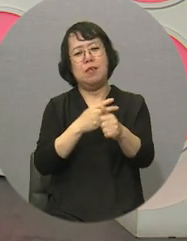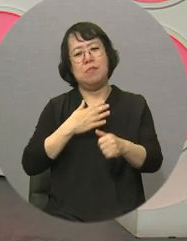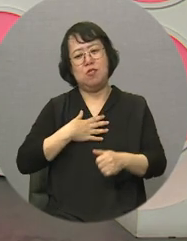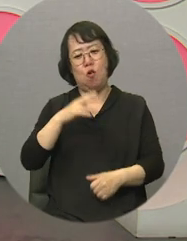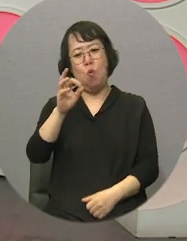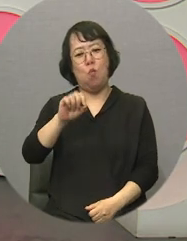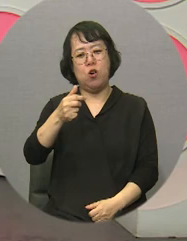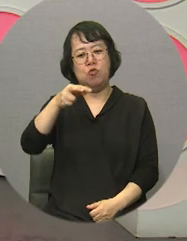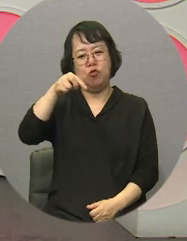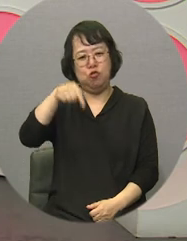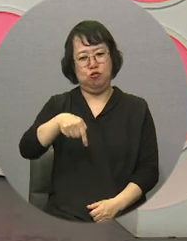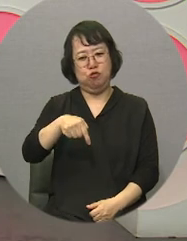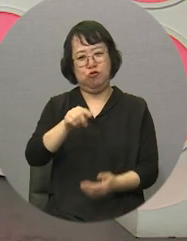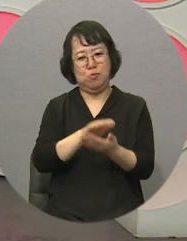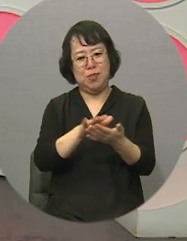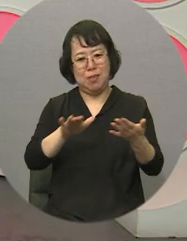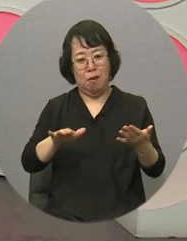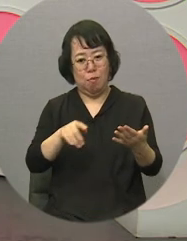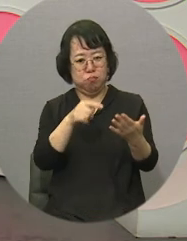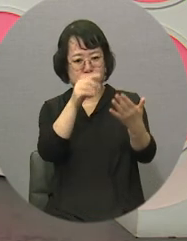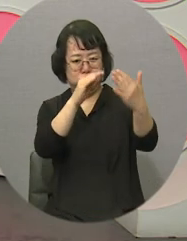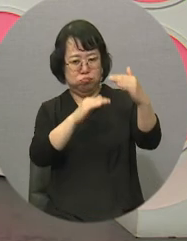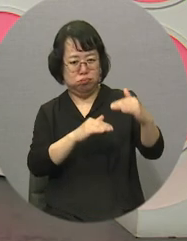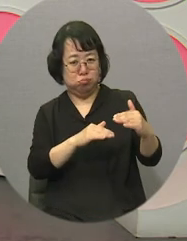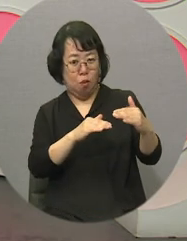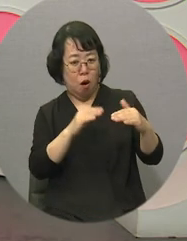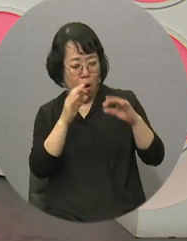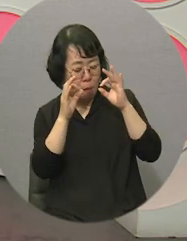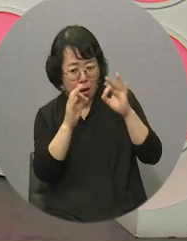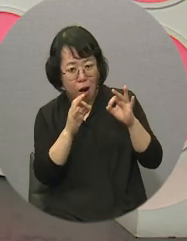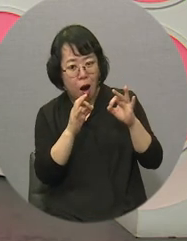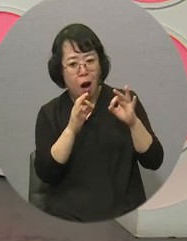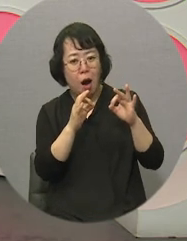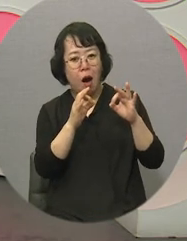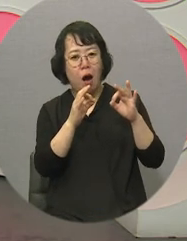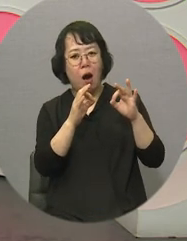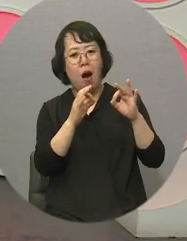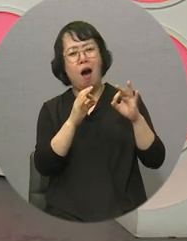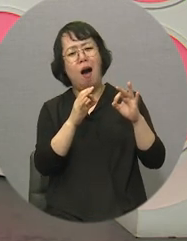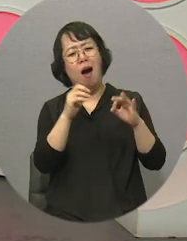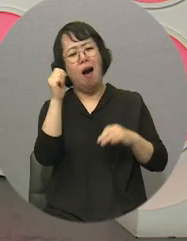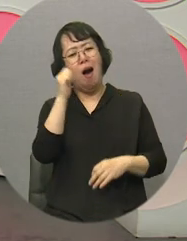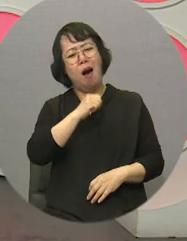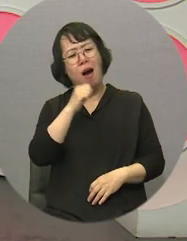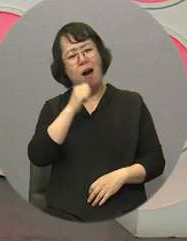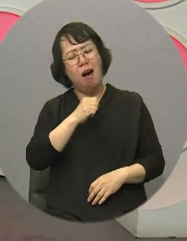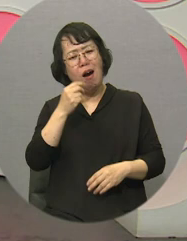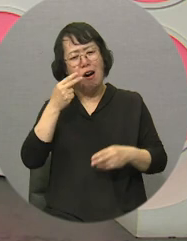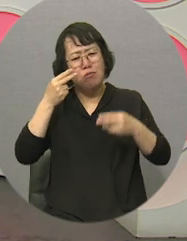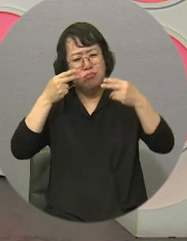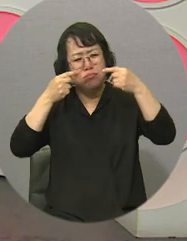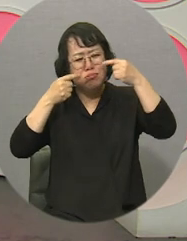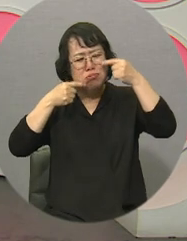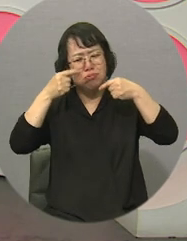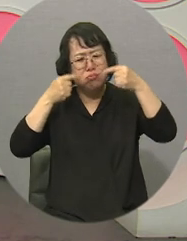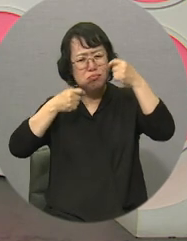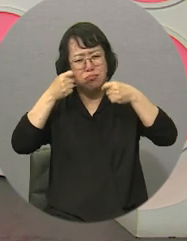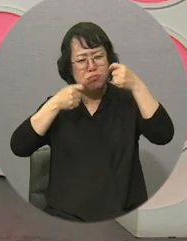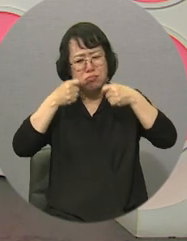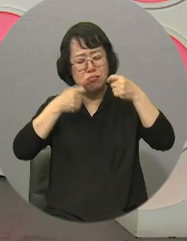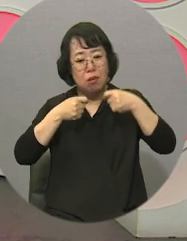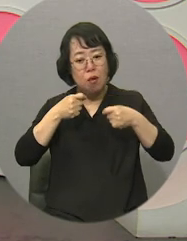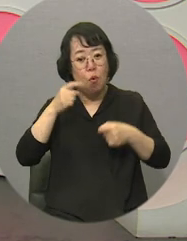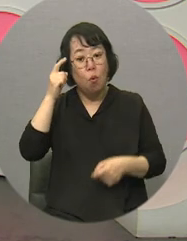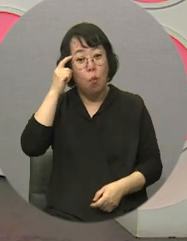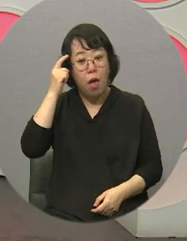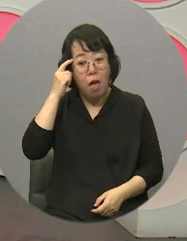시작하는 장문의 글을 확인하는 순간, 눈물이 막 핑! 돌았는데요. 원주를 만난